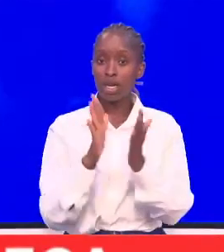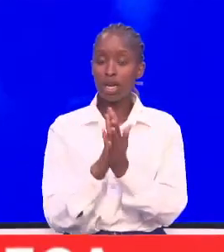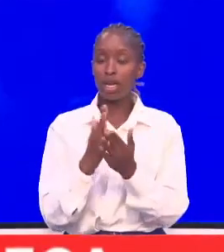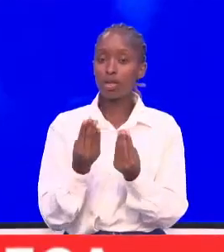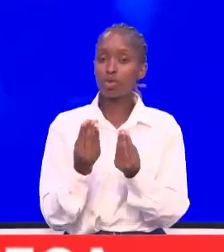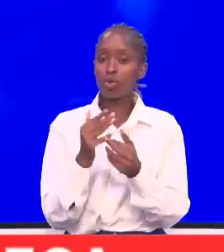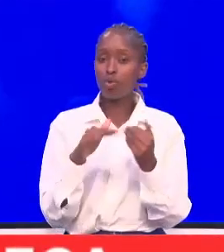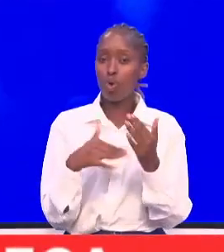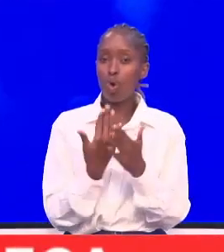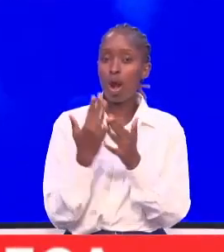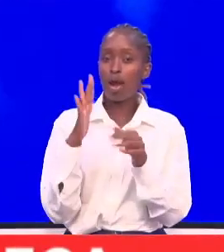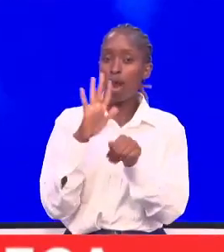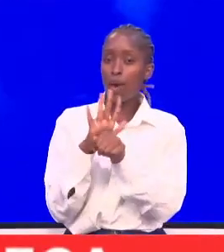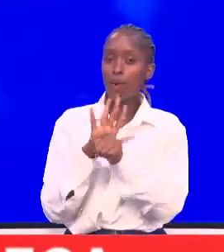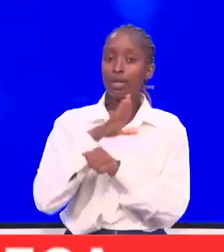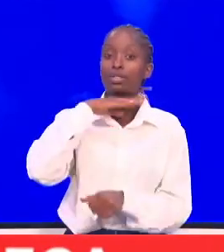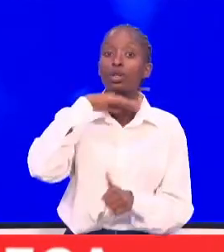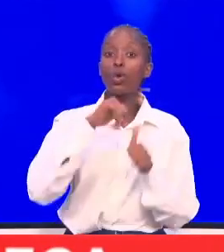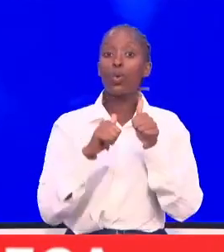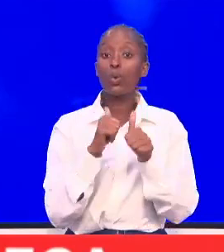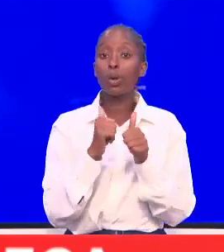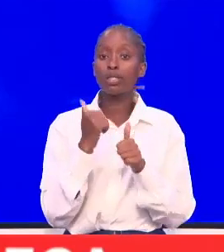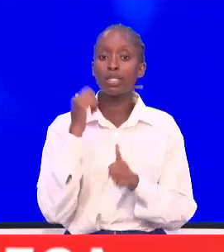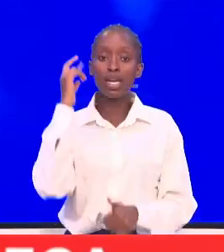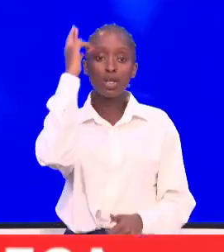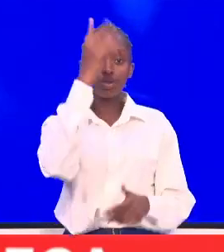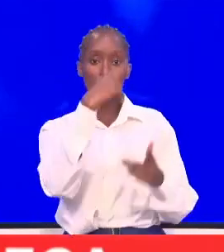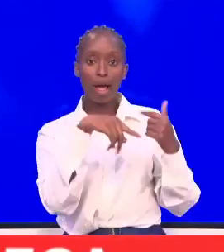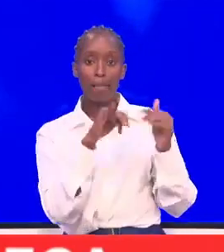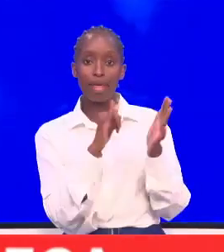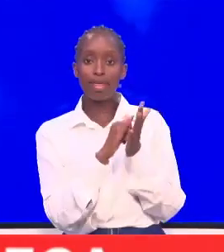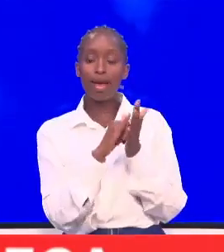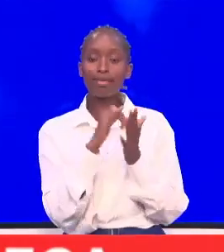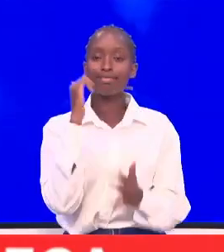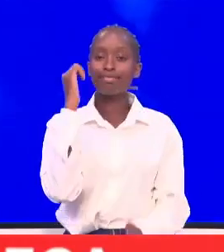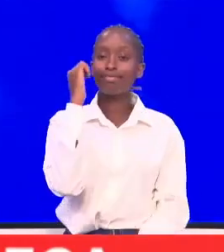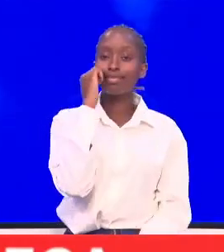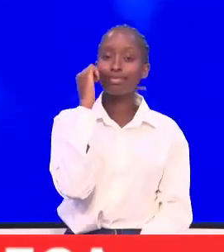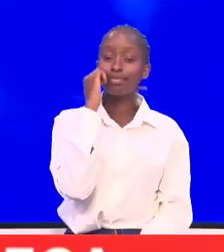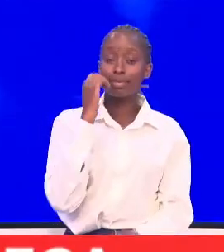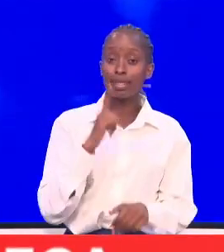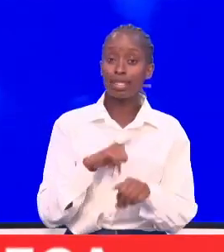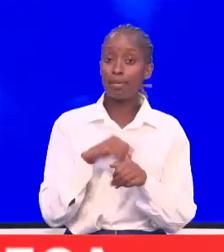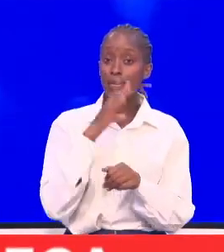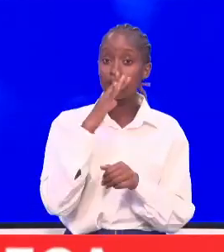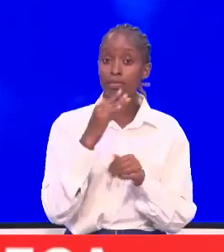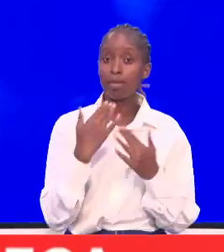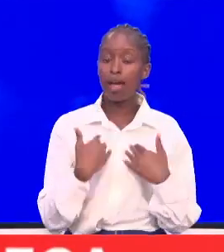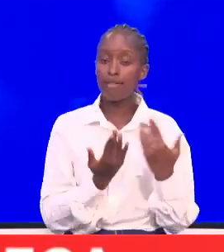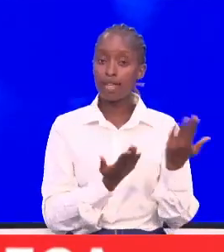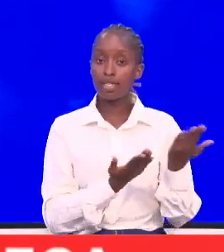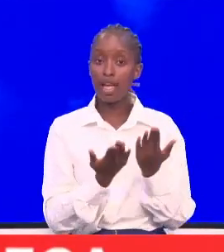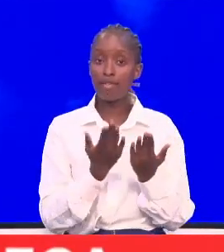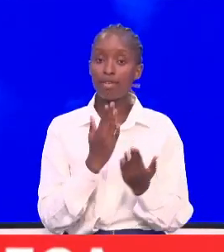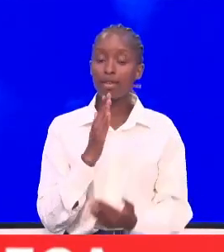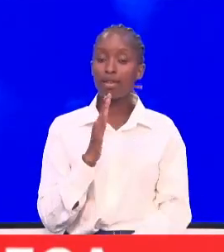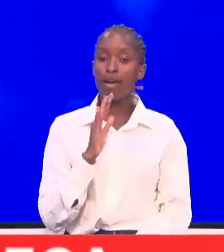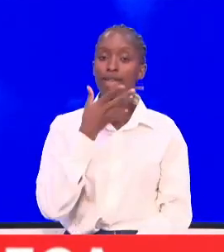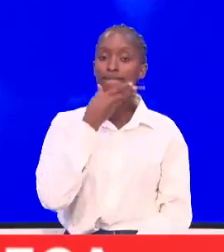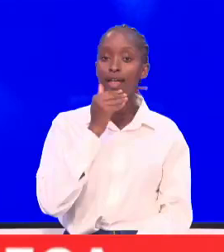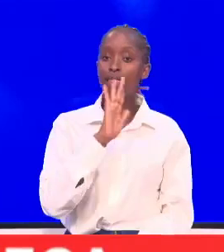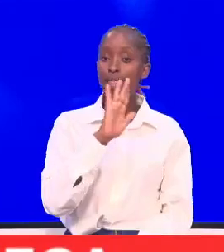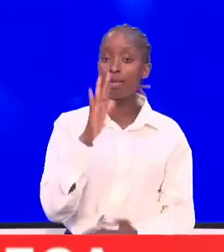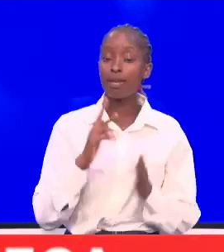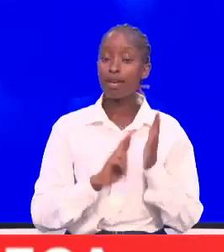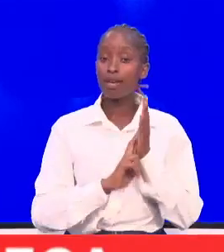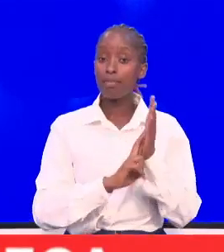zaidi vinavyotokana na ugonjwa huo. Akizungumza katika ibada maalum ya babake, mwakilishi wadi wa Mayoni Fredrick